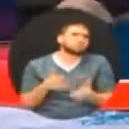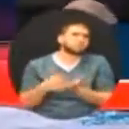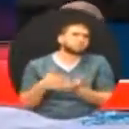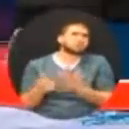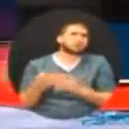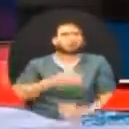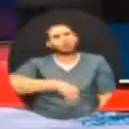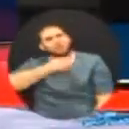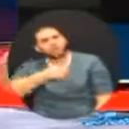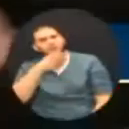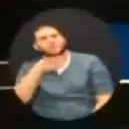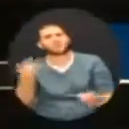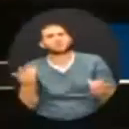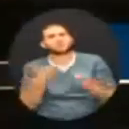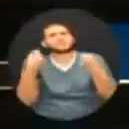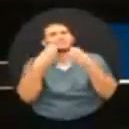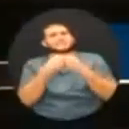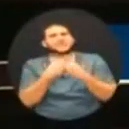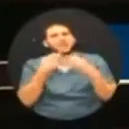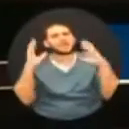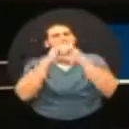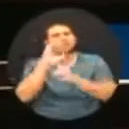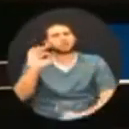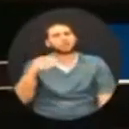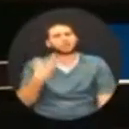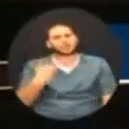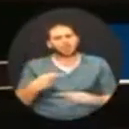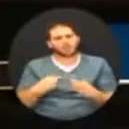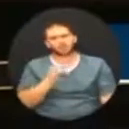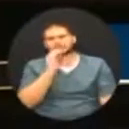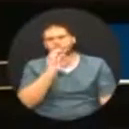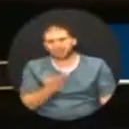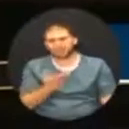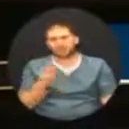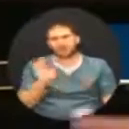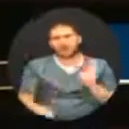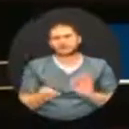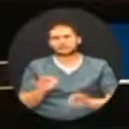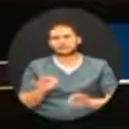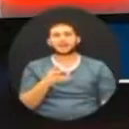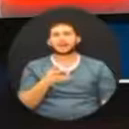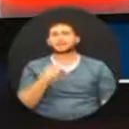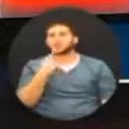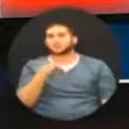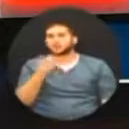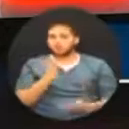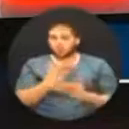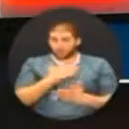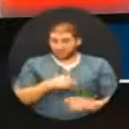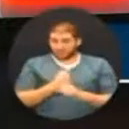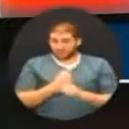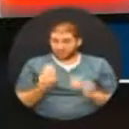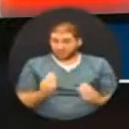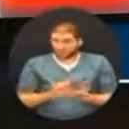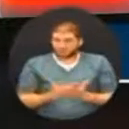לנאום להם, שזה כמובן סותר את האינדוקטרינציה שהוא נותן לדור הצעיר, ומסית אותם. אז מה, אתם רוצים באמת לעשות